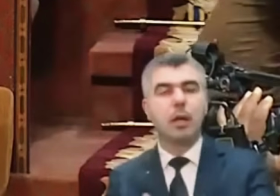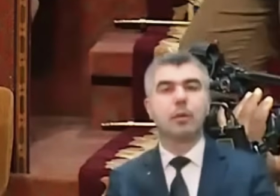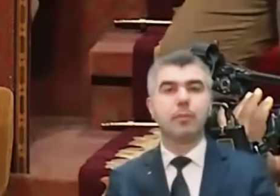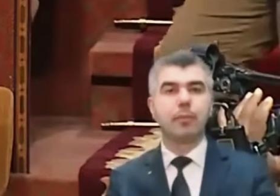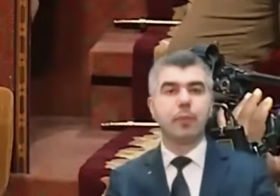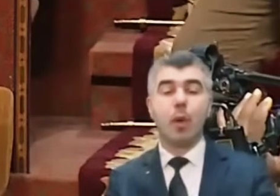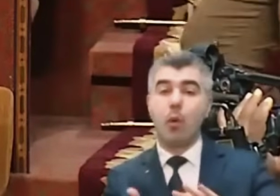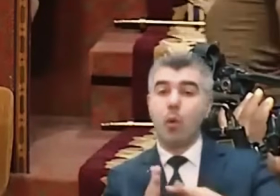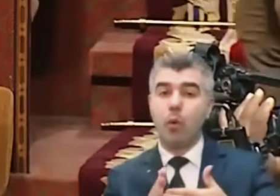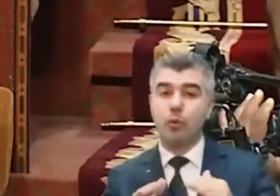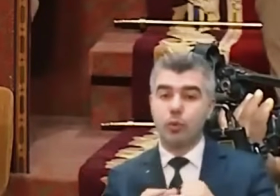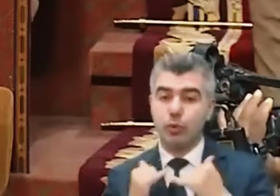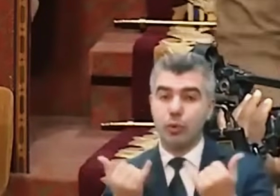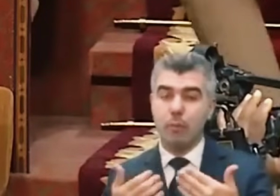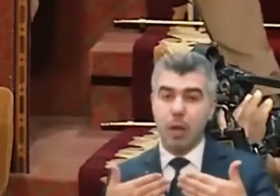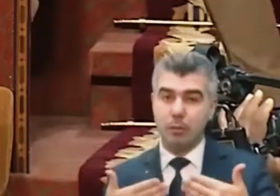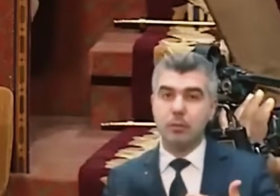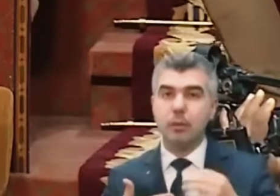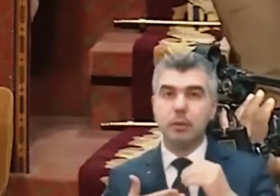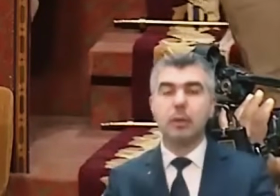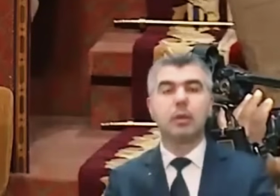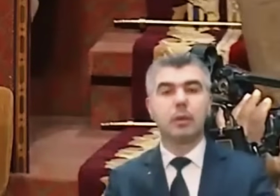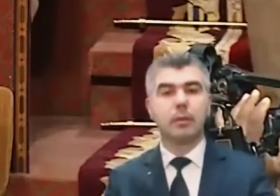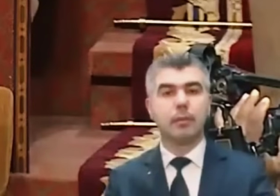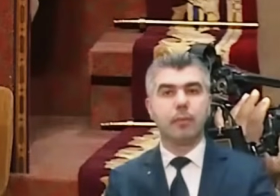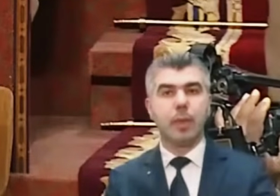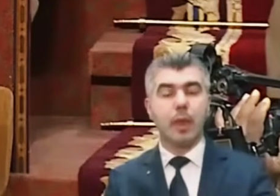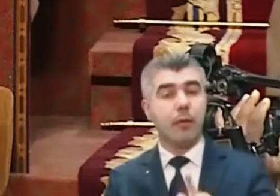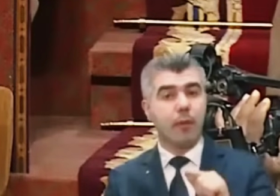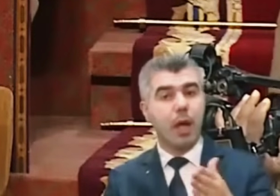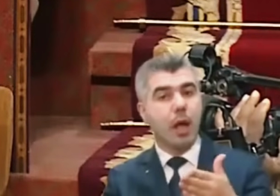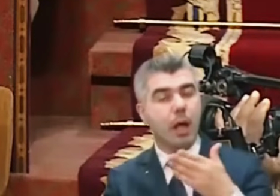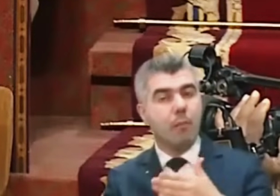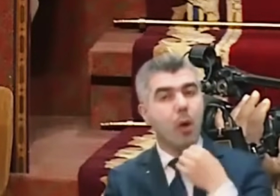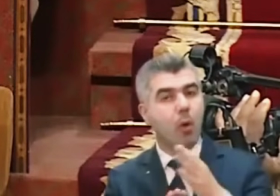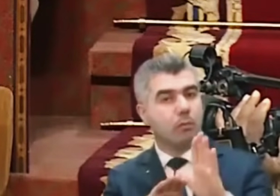ما يتعلق بهذه الجلسة كيمكن نرتبه على الأقل خذوا علما طبقا للمادة